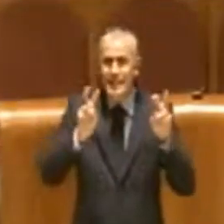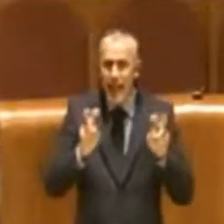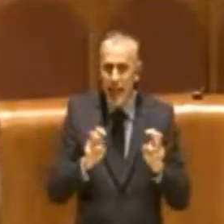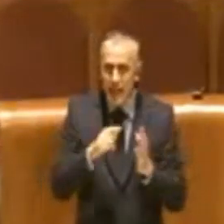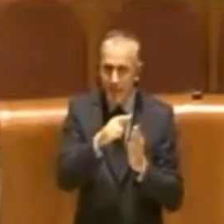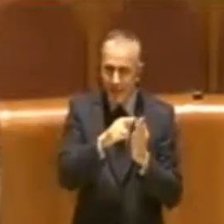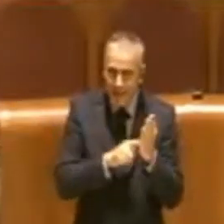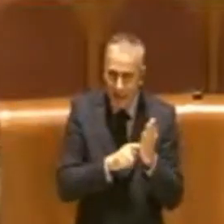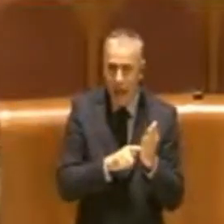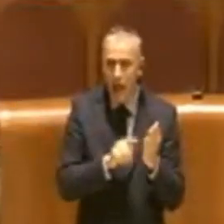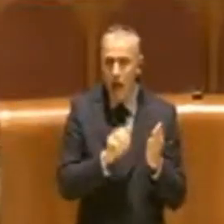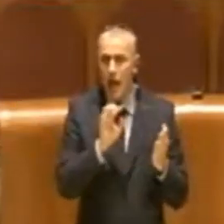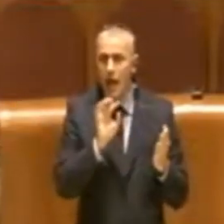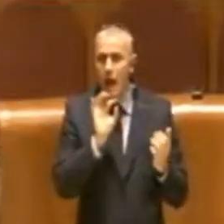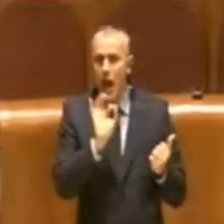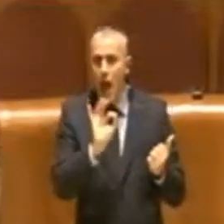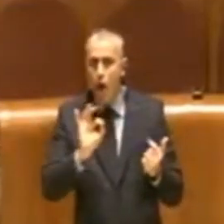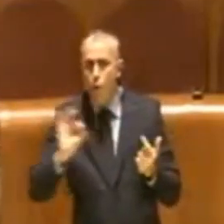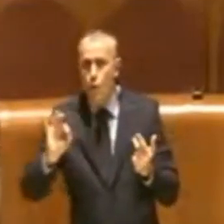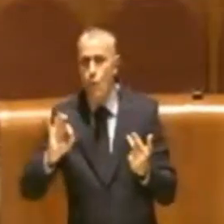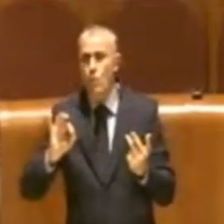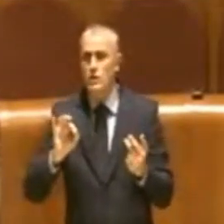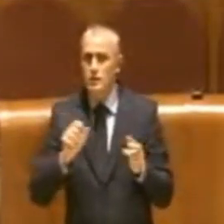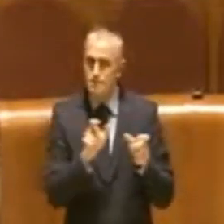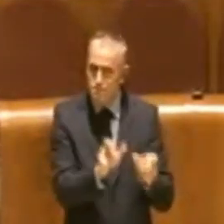sono sui seguenti ambiti che, insomma,